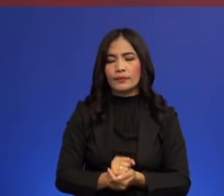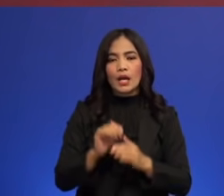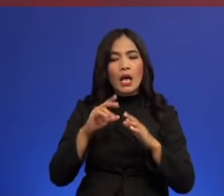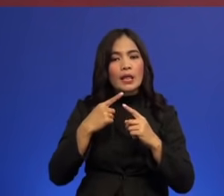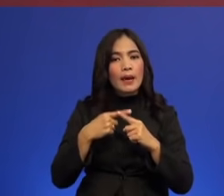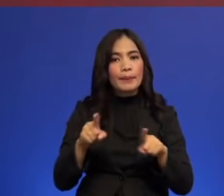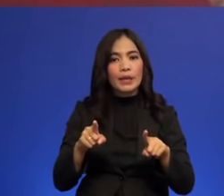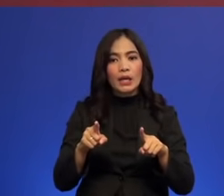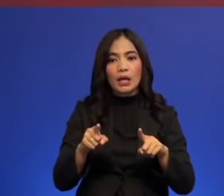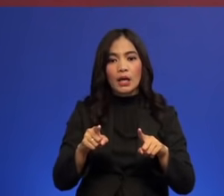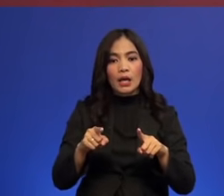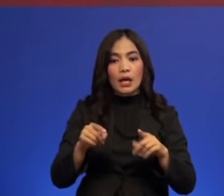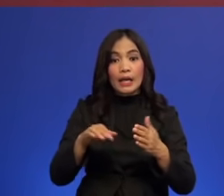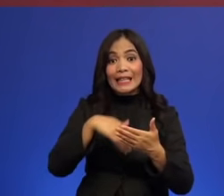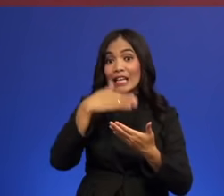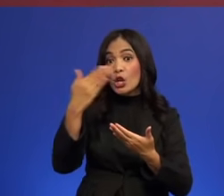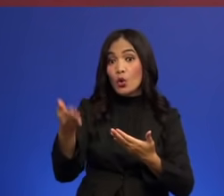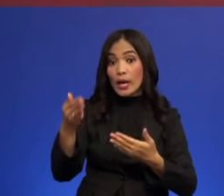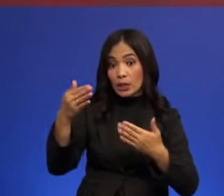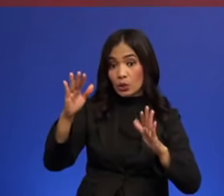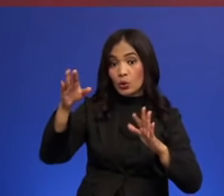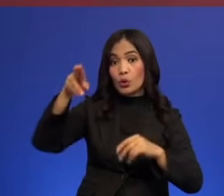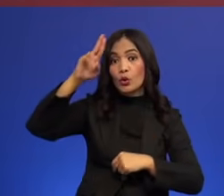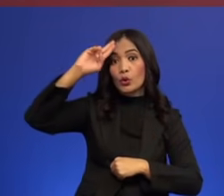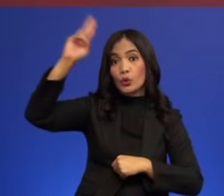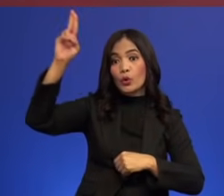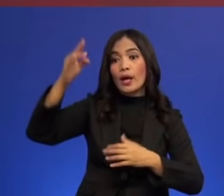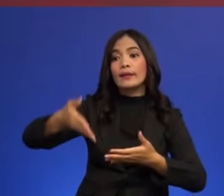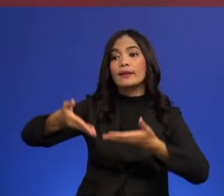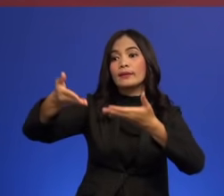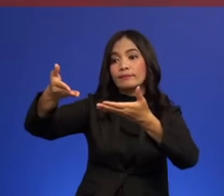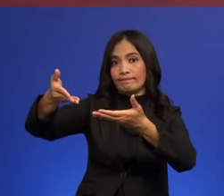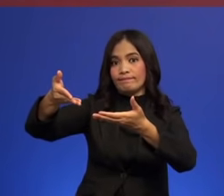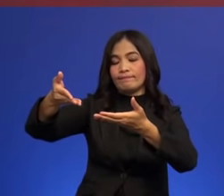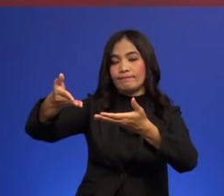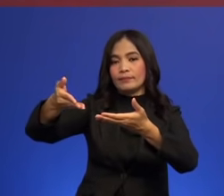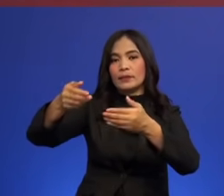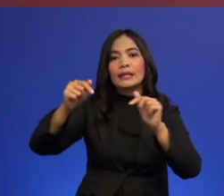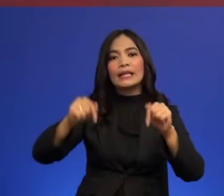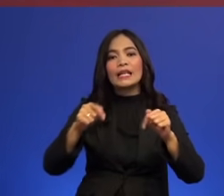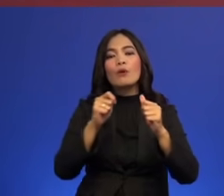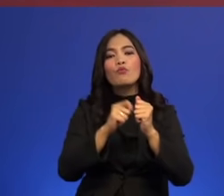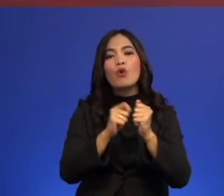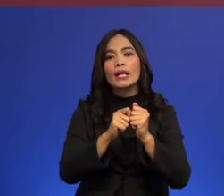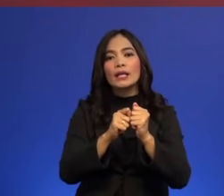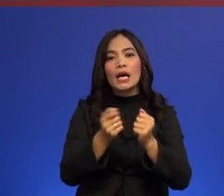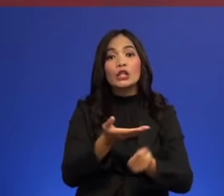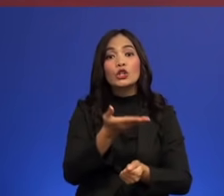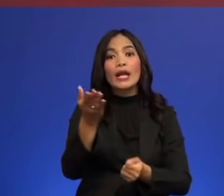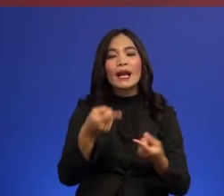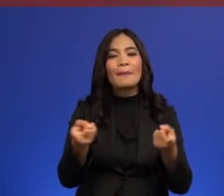Tetapi di luar itu terserah Tuhan. Ini akan membuat saudara teduh, tenang.